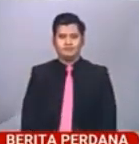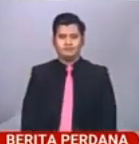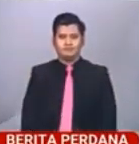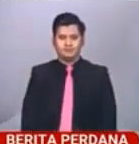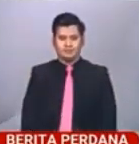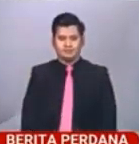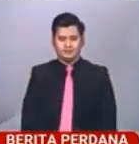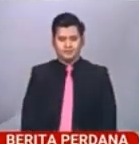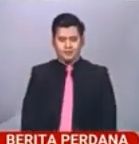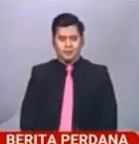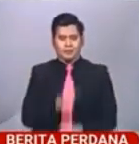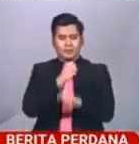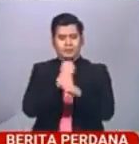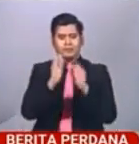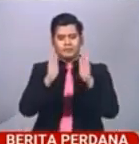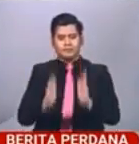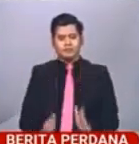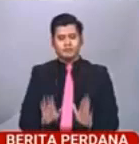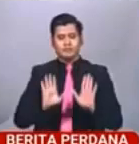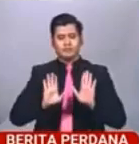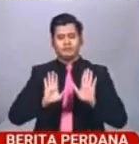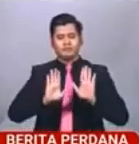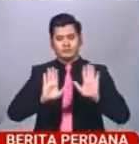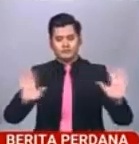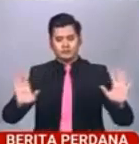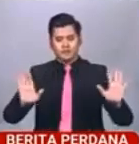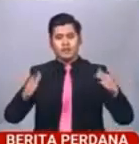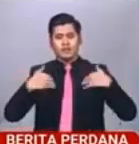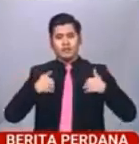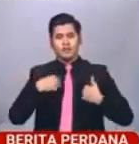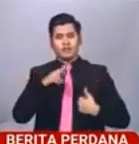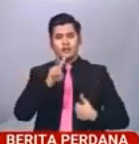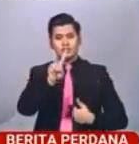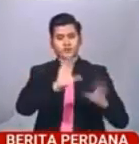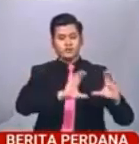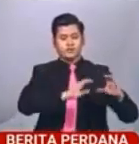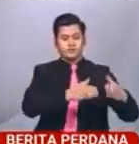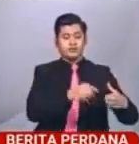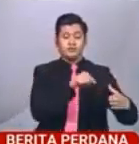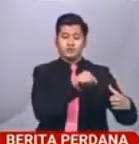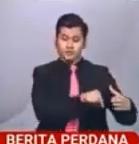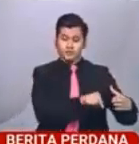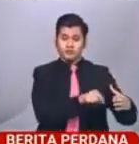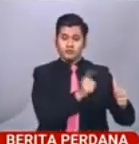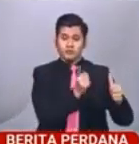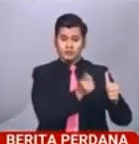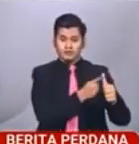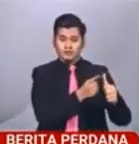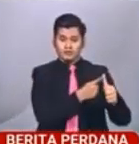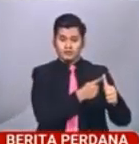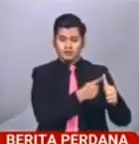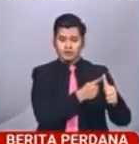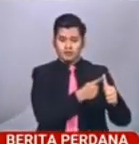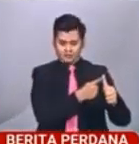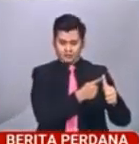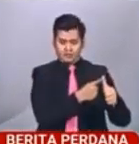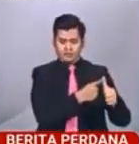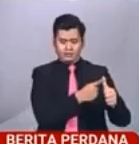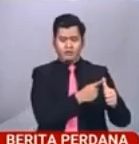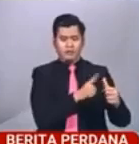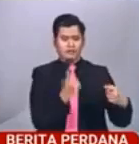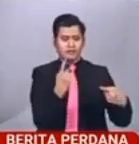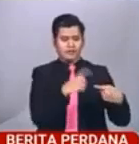Ini frontliners ini ada dua kategori. Kategori yang pertama iaitu frontliners yang terlibat dalam kesihatan